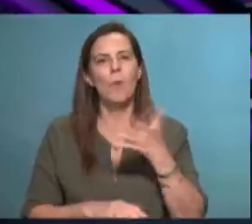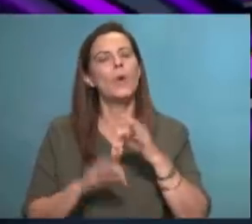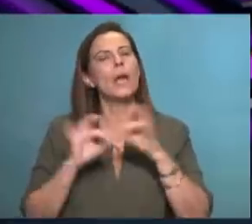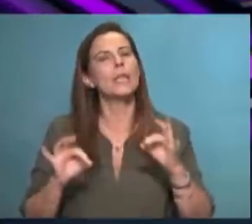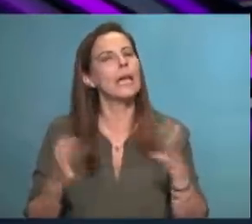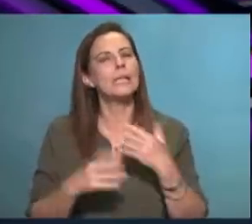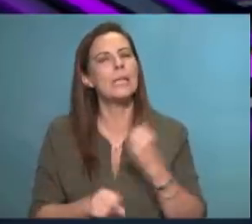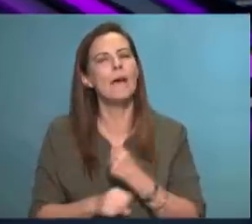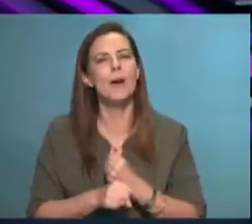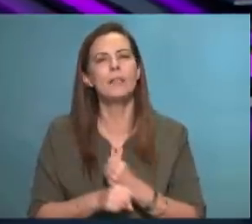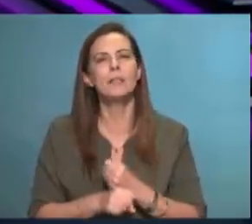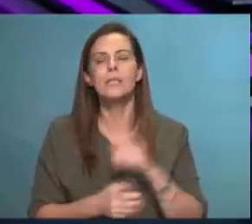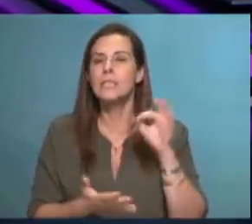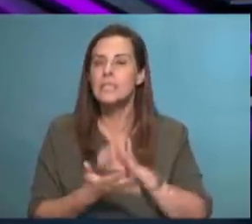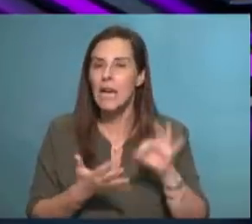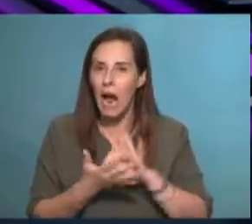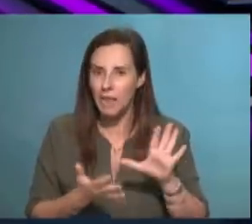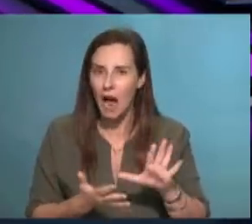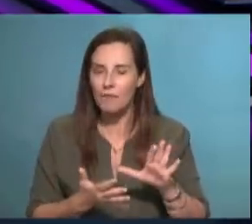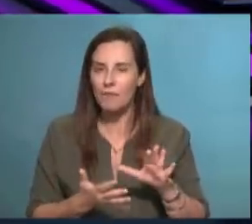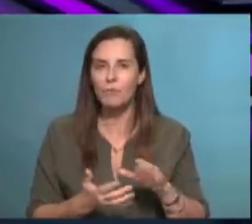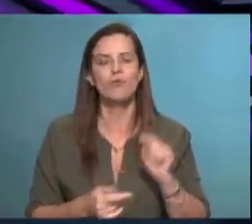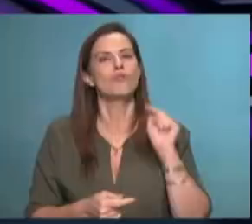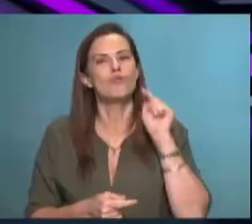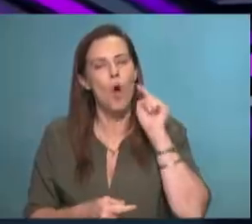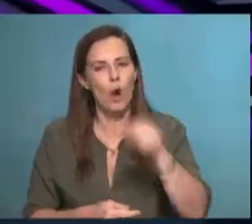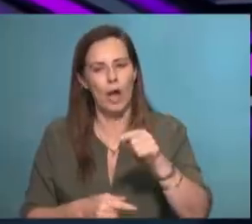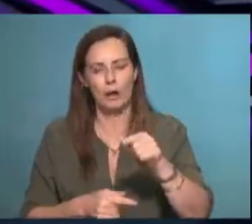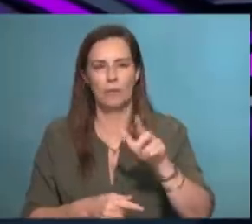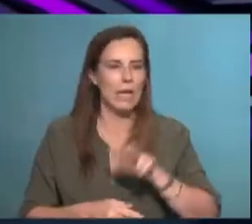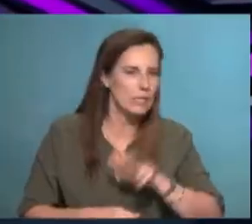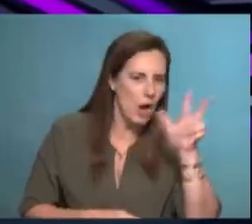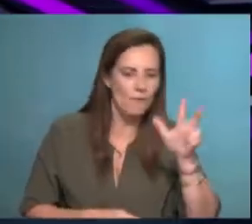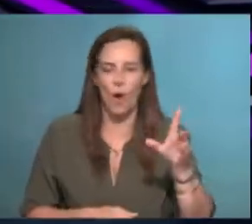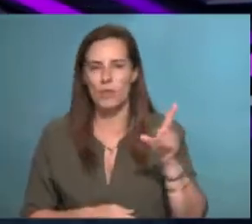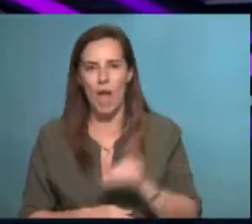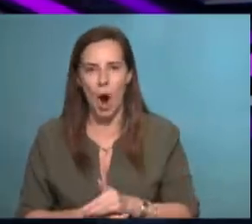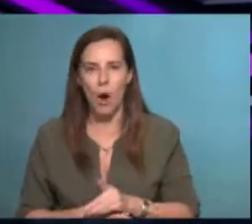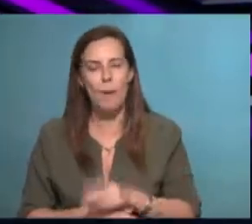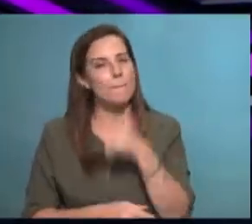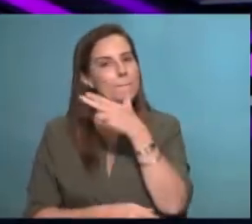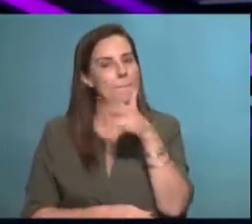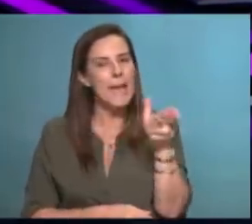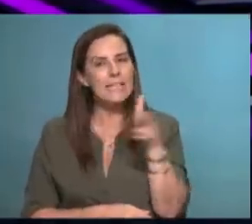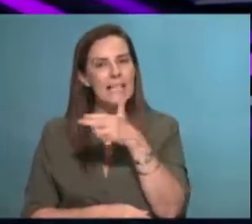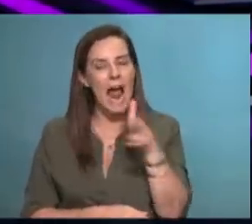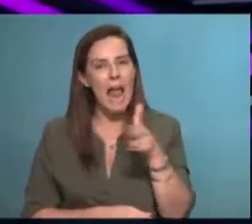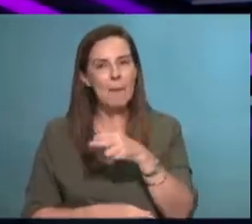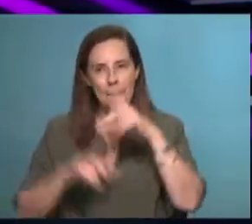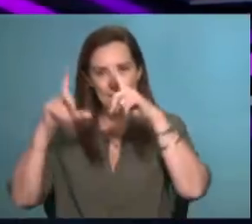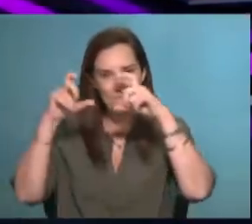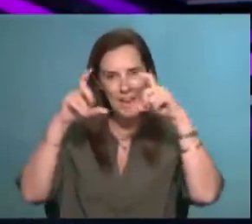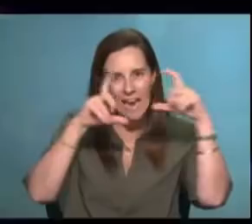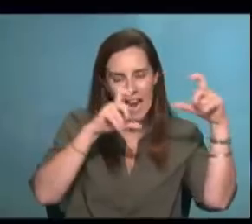בסדר או מי? זה כתבים שיוצאים לחזיתות, או בצפון או בדרום, מצלמים בפילים, מקליטים את